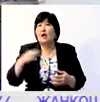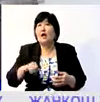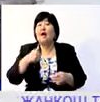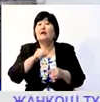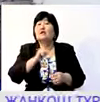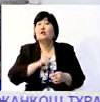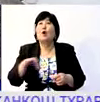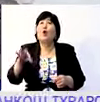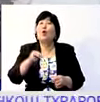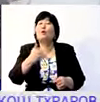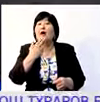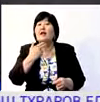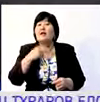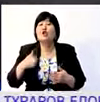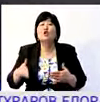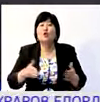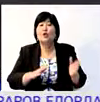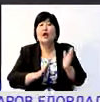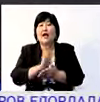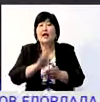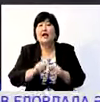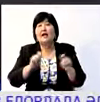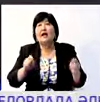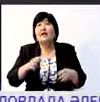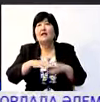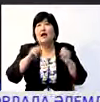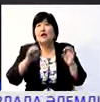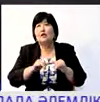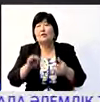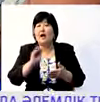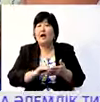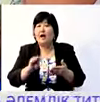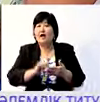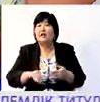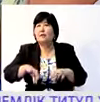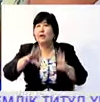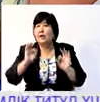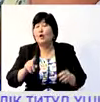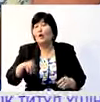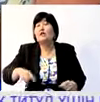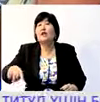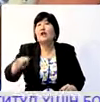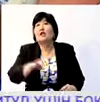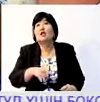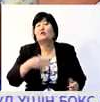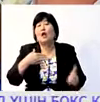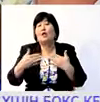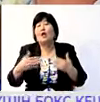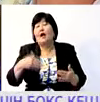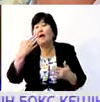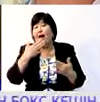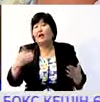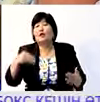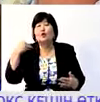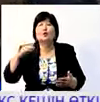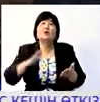жолын облыстық Ленин жолы газетінен бастаған. Тәжірибесі толысып, қаламы төселген журналист кейін республикалық сұхбат және халықаралық